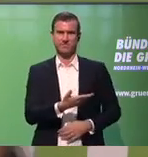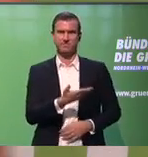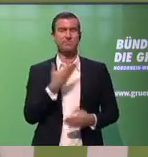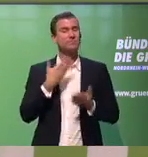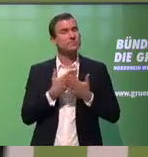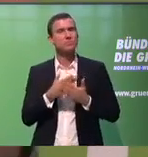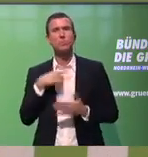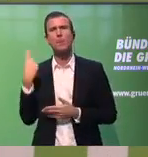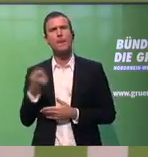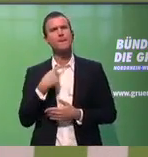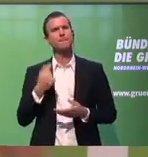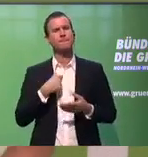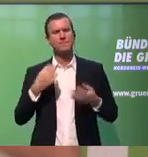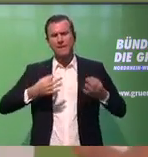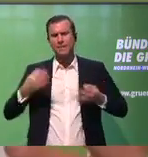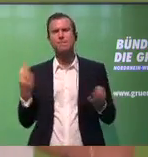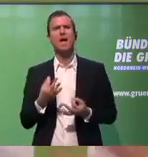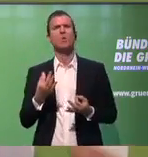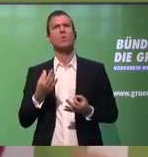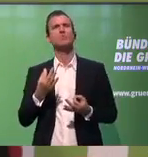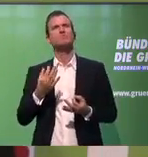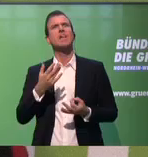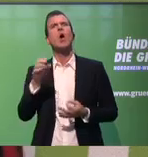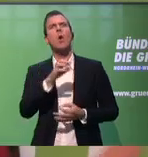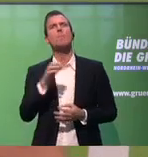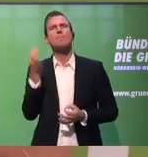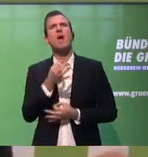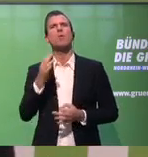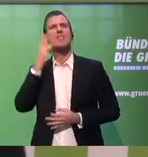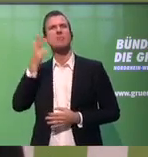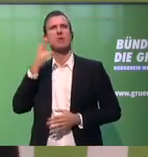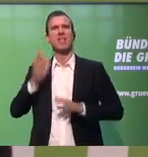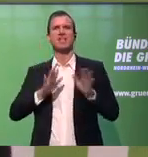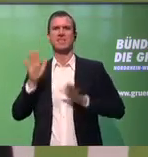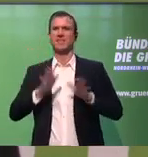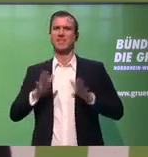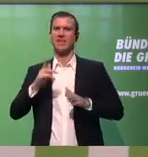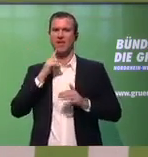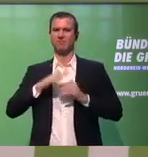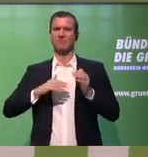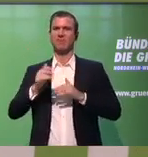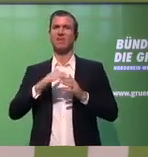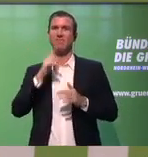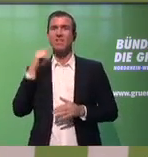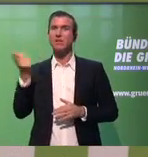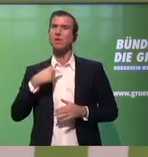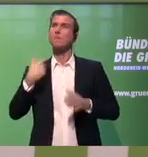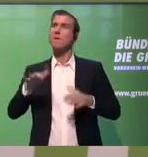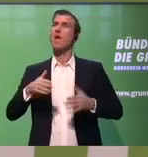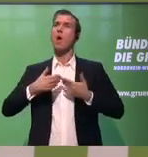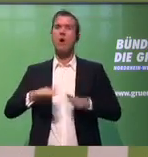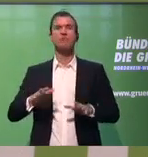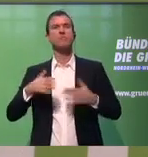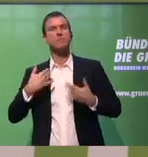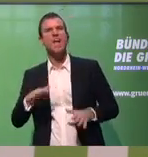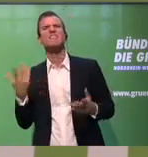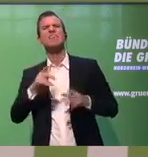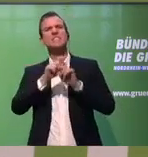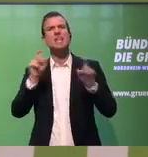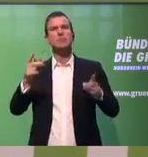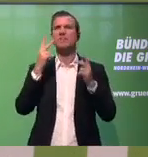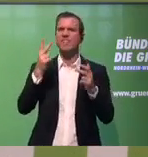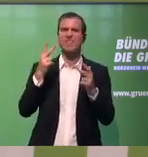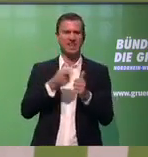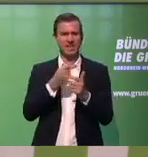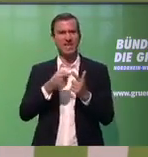ne, Europa muss auf Demokratie gebaut sein. Und ich glaube, nur dann, wenn wir eben mehr offen dafür sind, was für Themen die Leute auch bewegen, kriegen